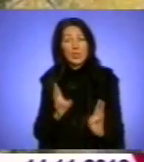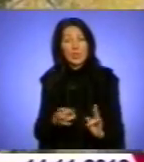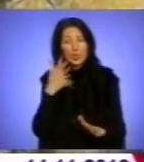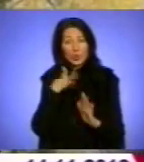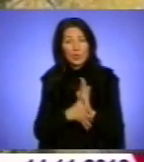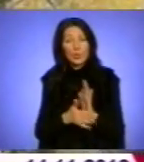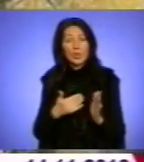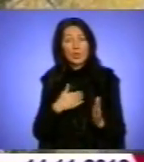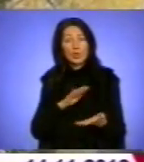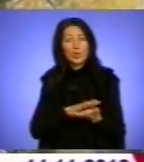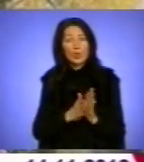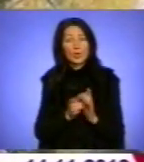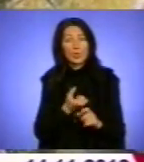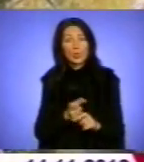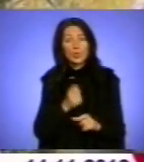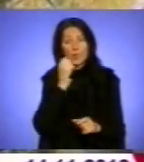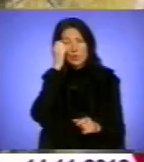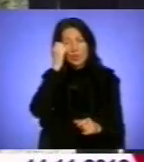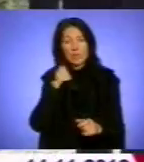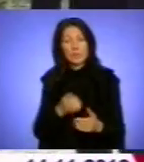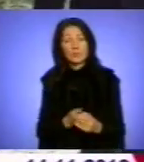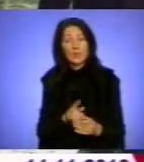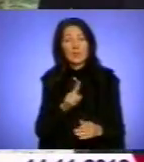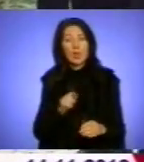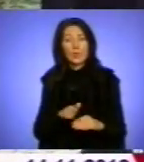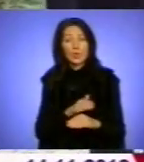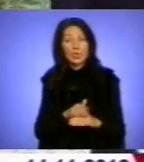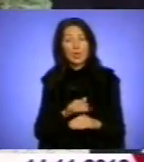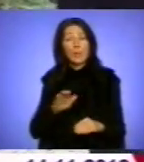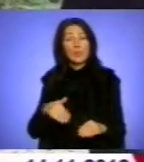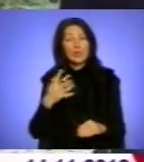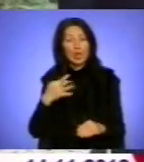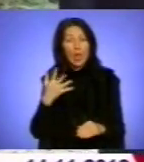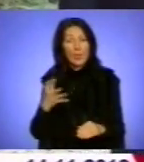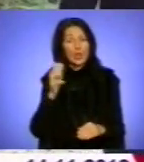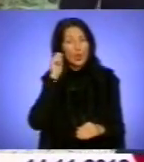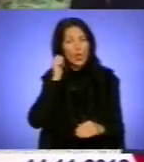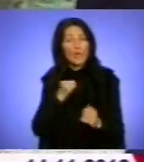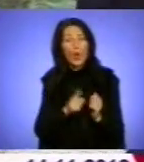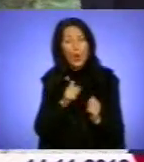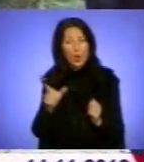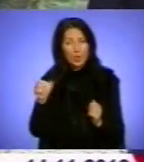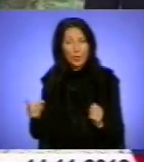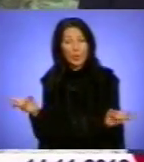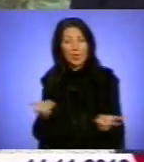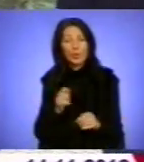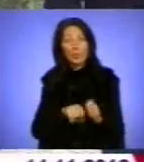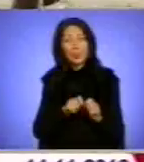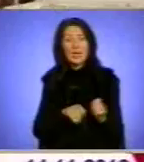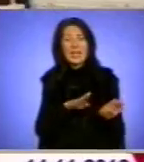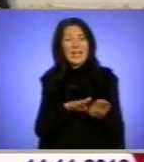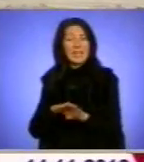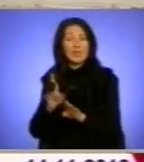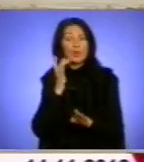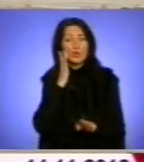нашу ситуацію. Дуже вдячна від самого серця. Після 45 років кожному потрібно перевіряти рівень цукру у крові,